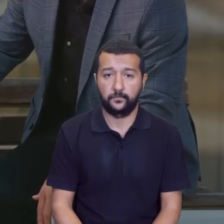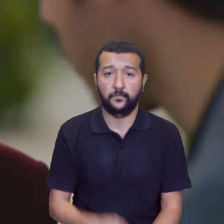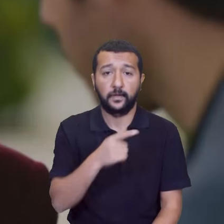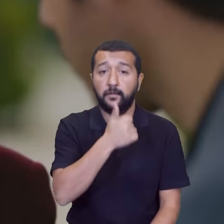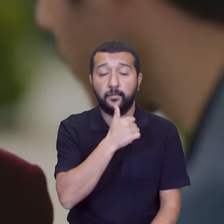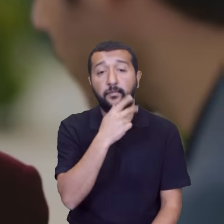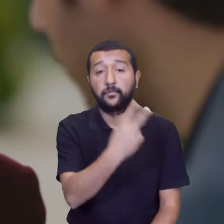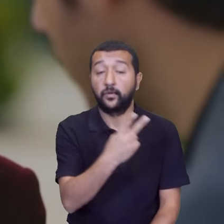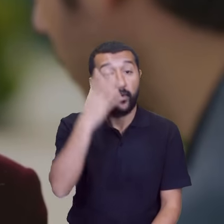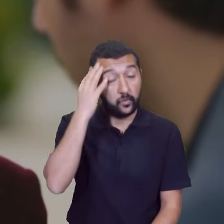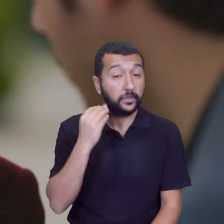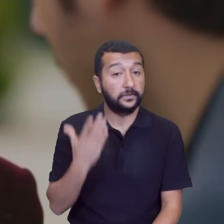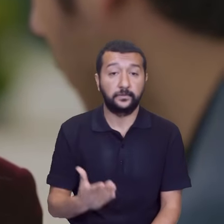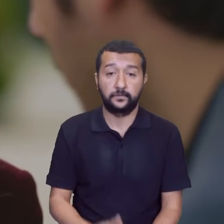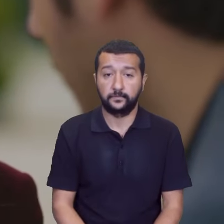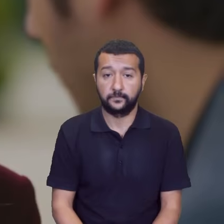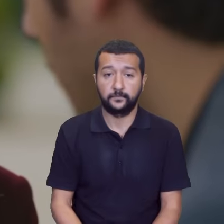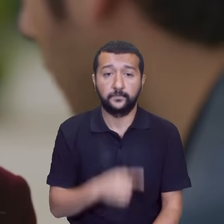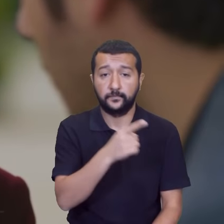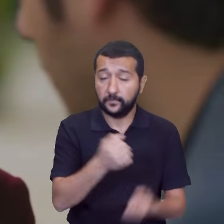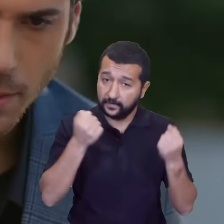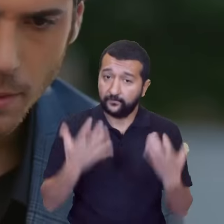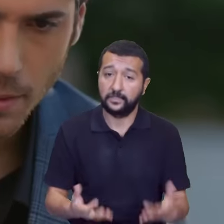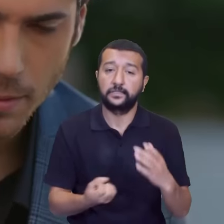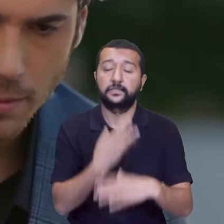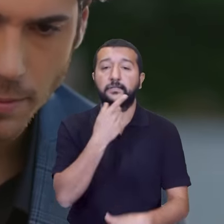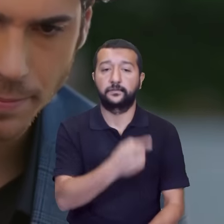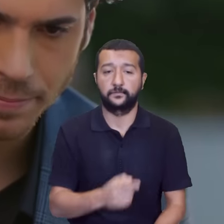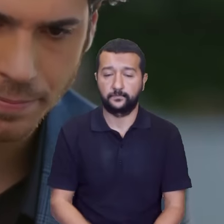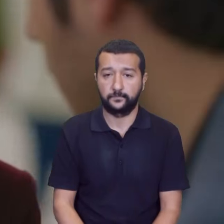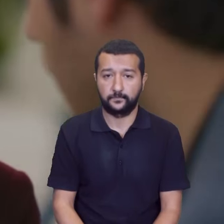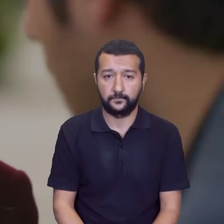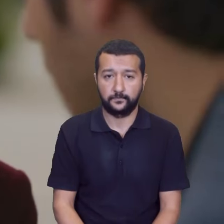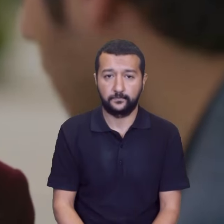Ya baban? O öğrenirse yığılır kalır.